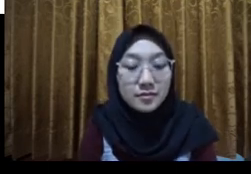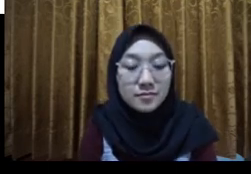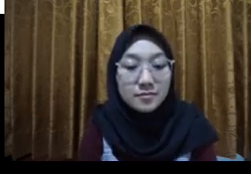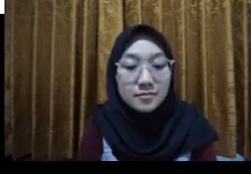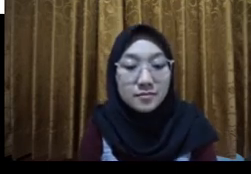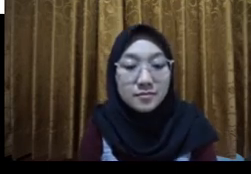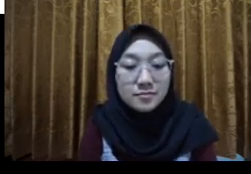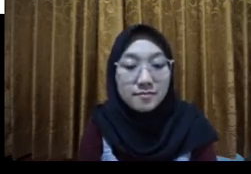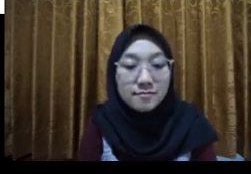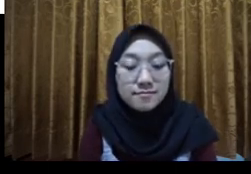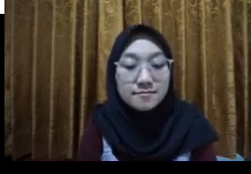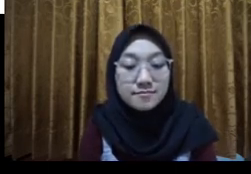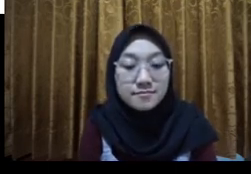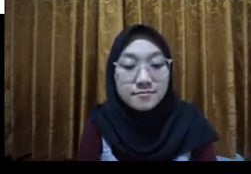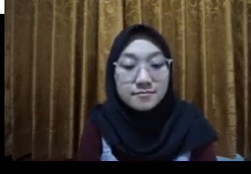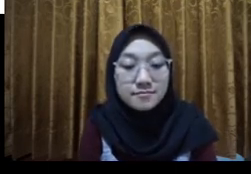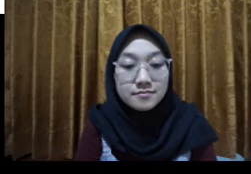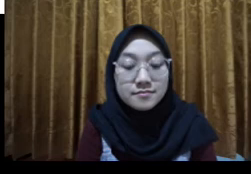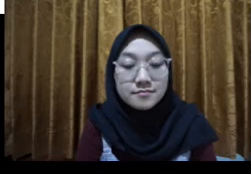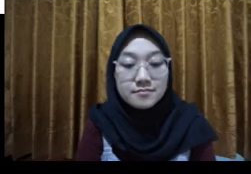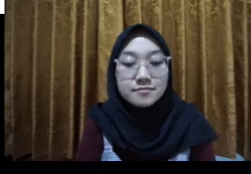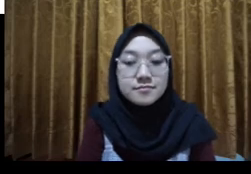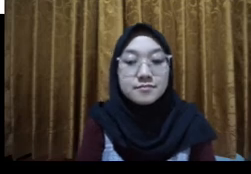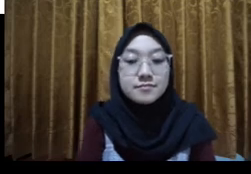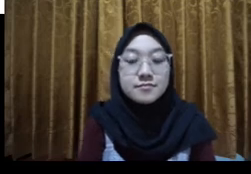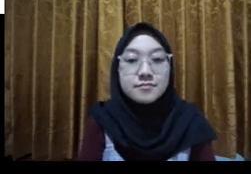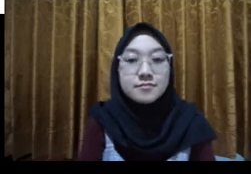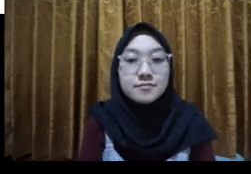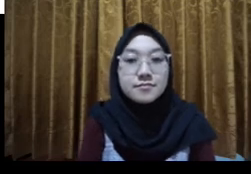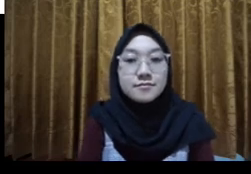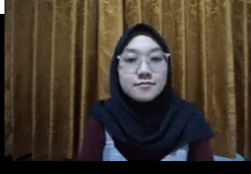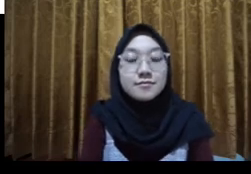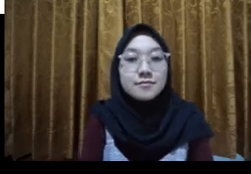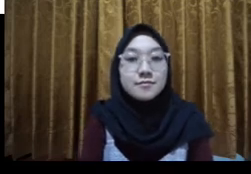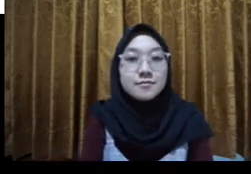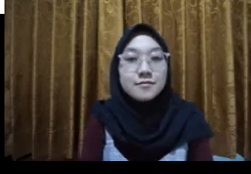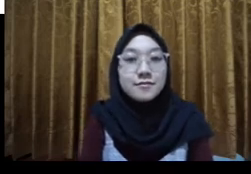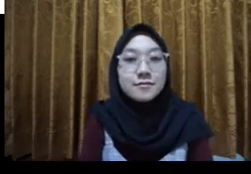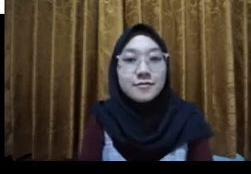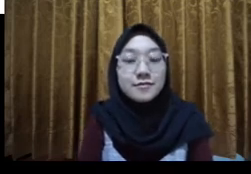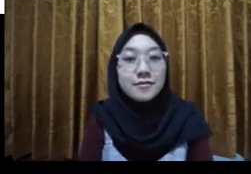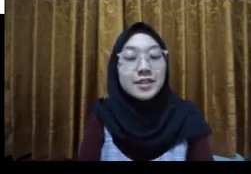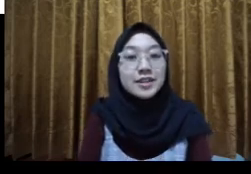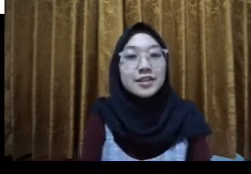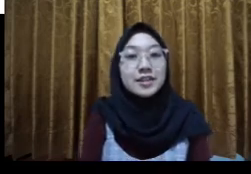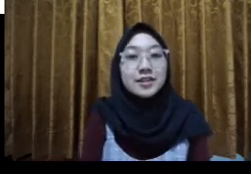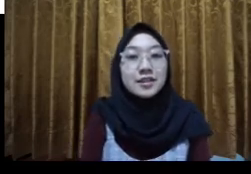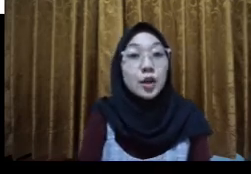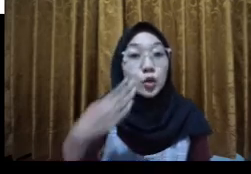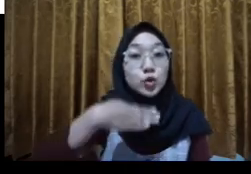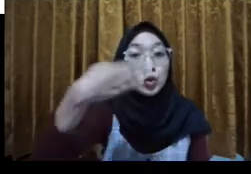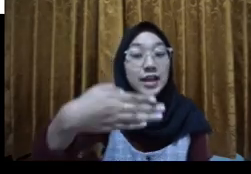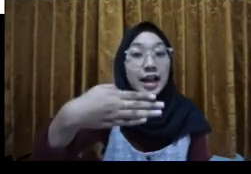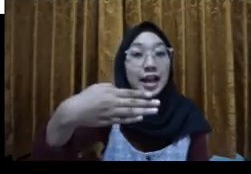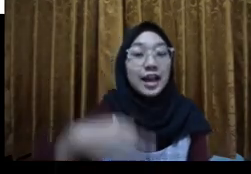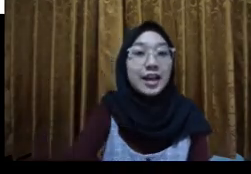by power@gmail.com Boakbor. Table of contents review. Jakarta Undercover 3. Sama, setelah kita tekan enter di